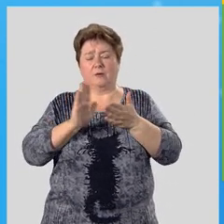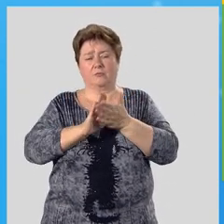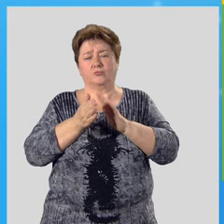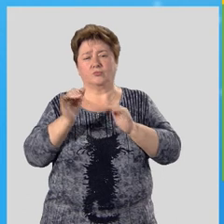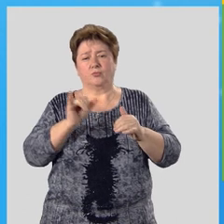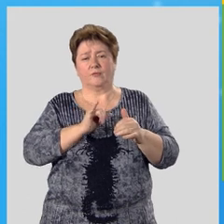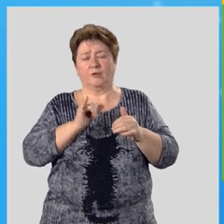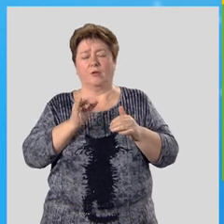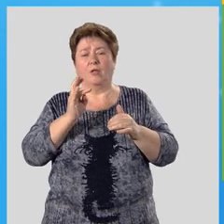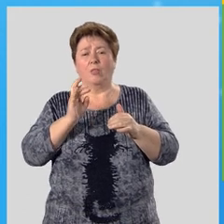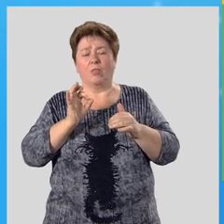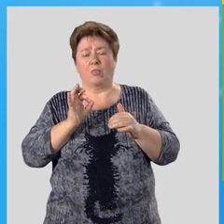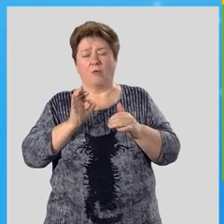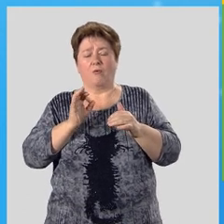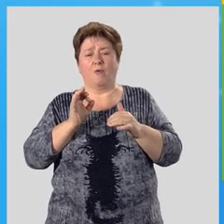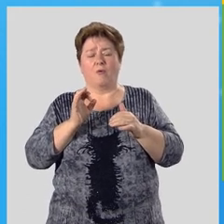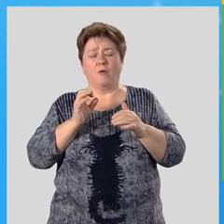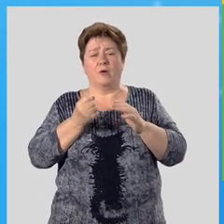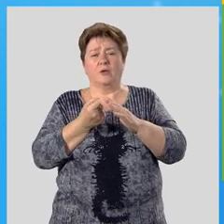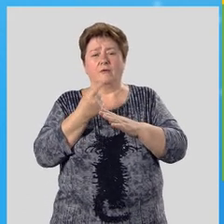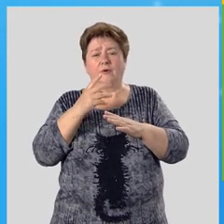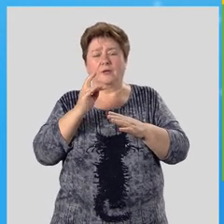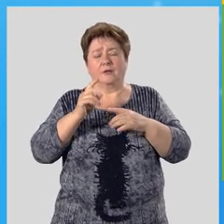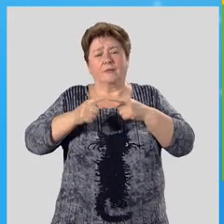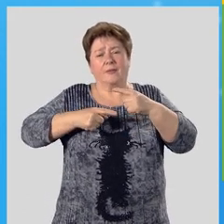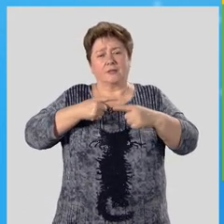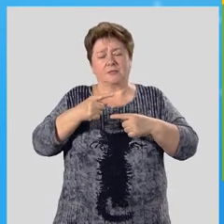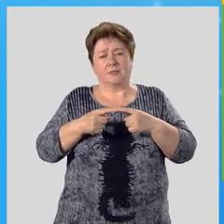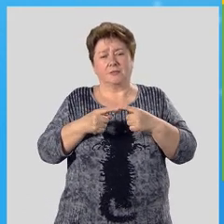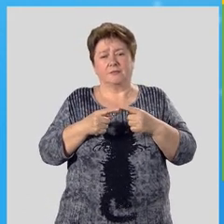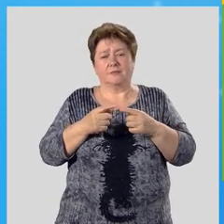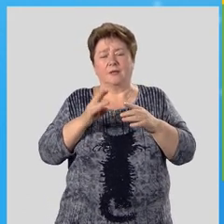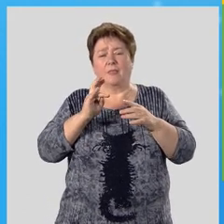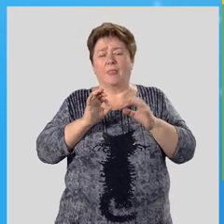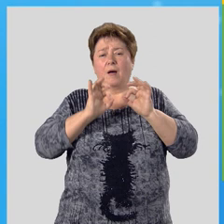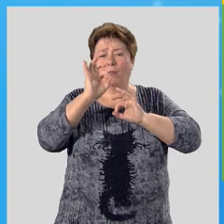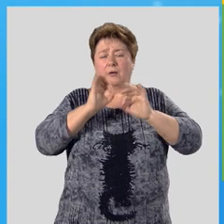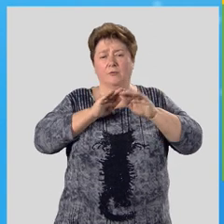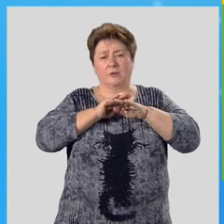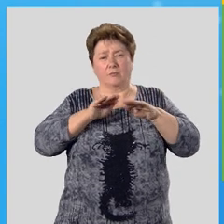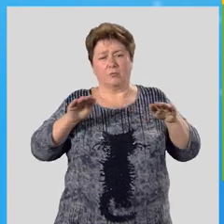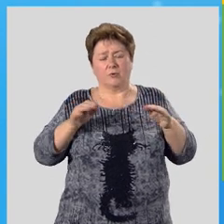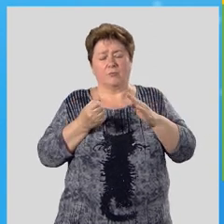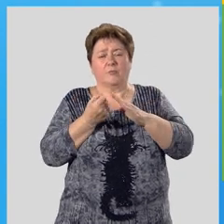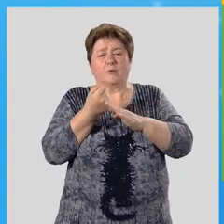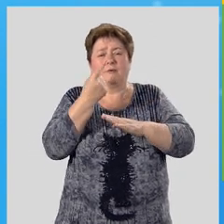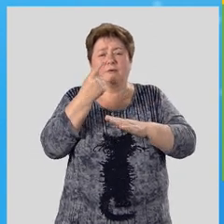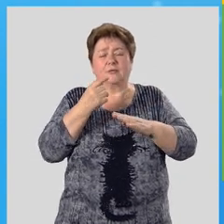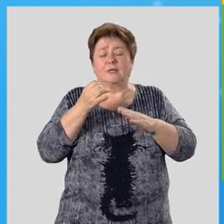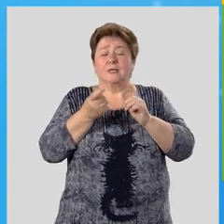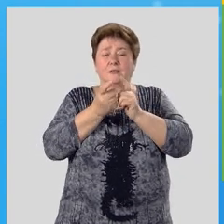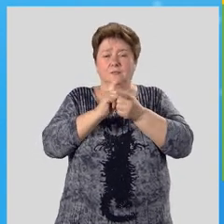условиях. Однако, кроме явления наследственности, на молекулярном уровне проявляется